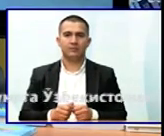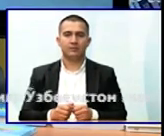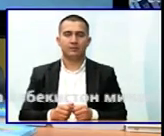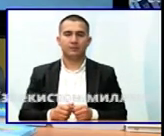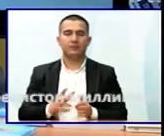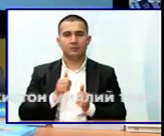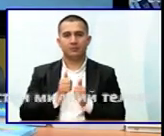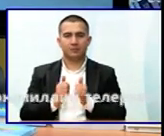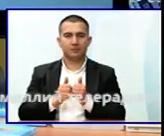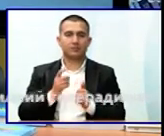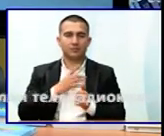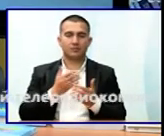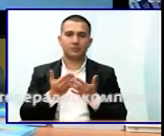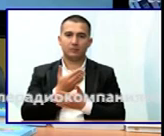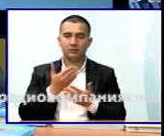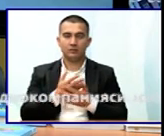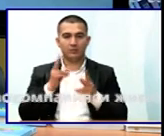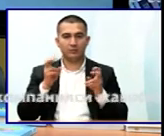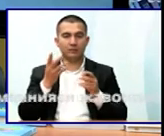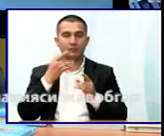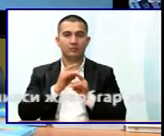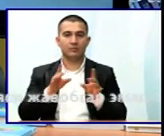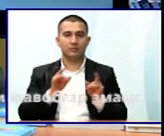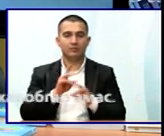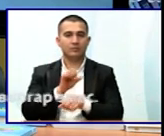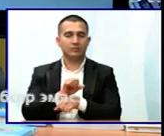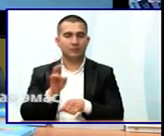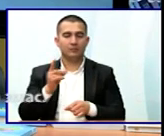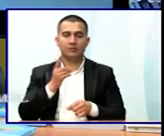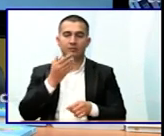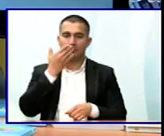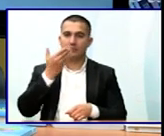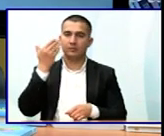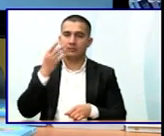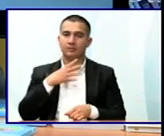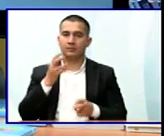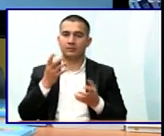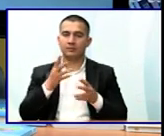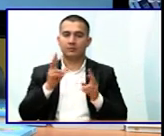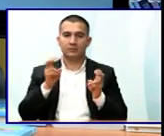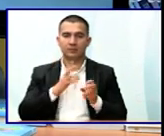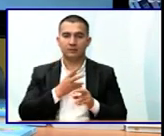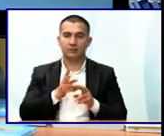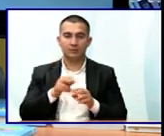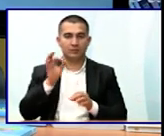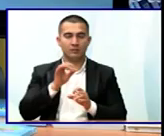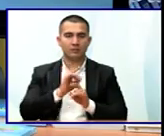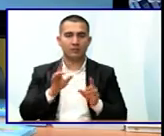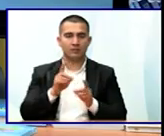Har doimkidek, yangi mavzuni boshlashdan oldin o'tilgan mavzuni bir bora takrorlab